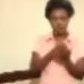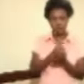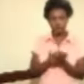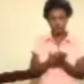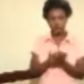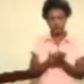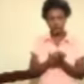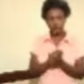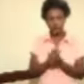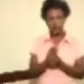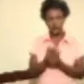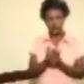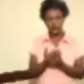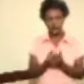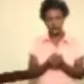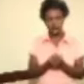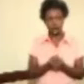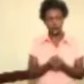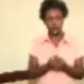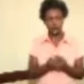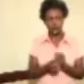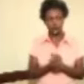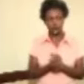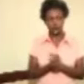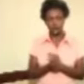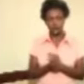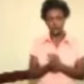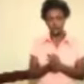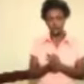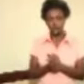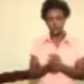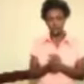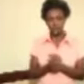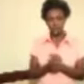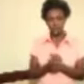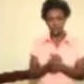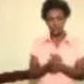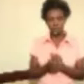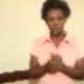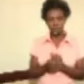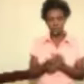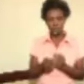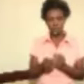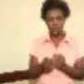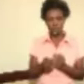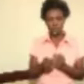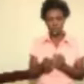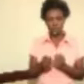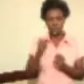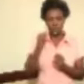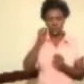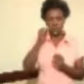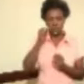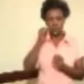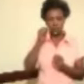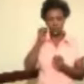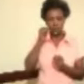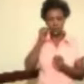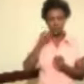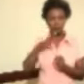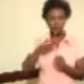mon qui défendent. S'il vous plaît. M'bavle, monsieur que madame Maniga pat la donne, so m'bavle dit. Ou bien sûr de